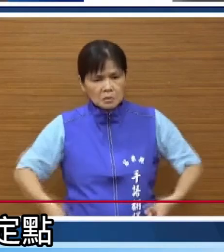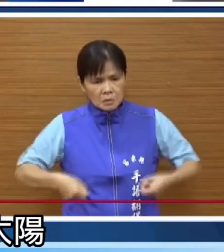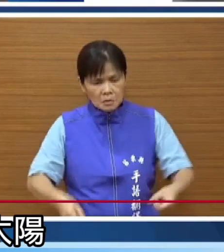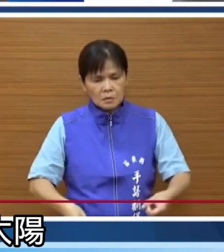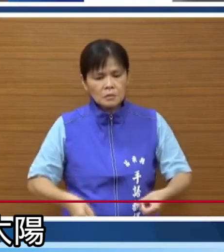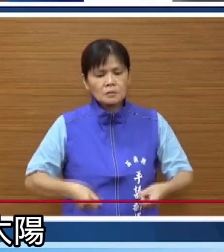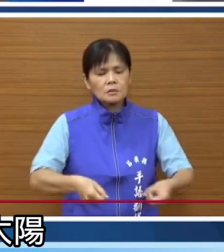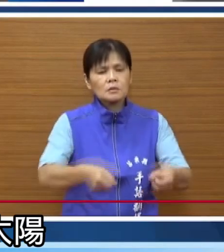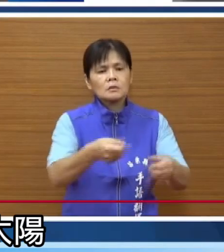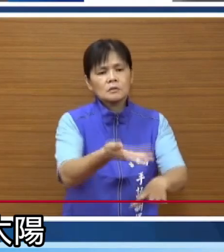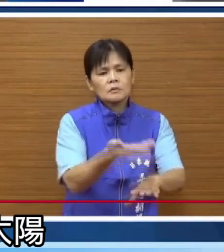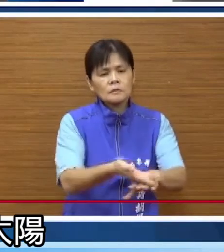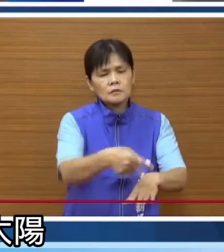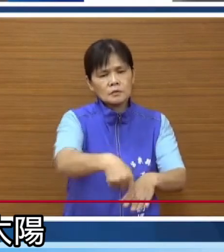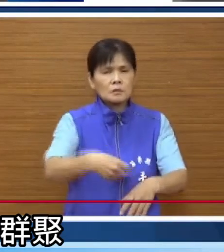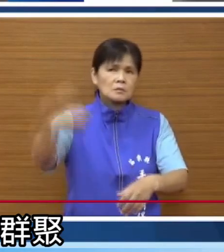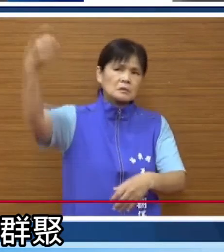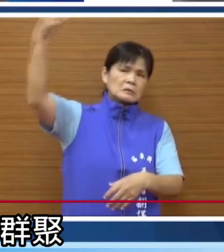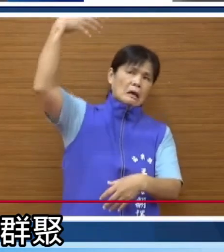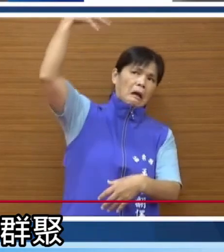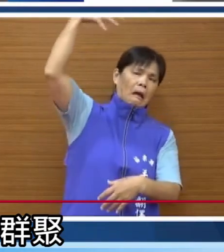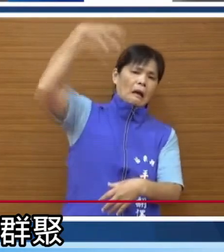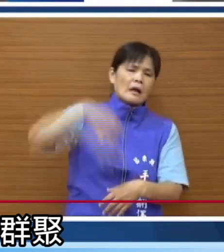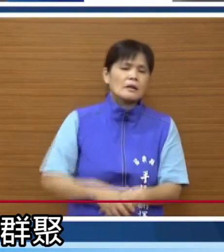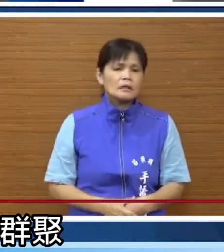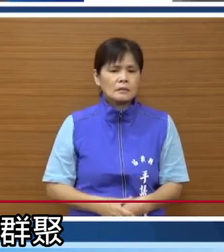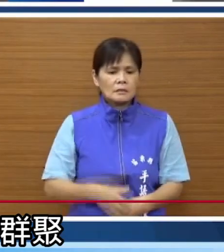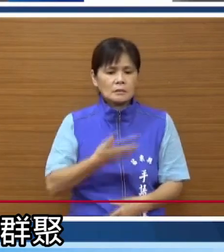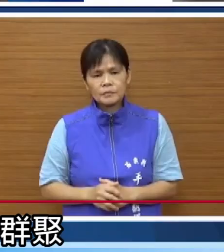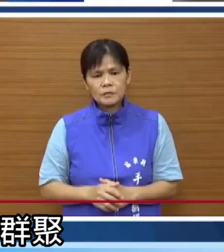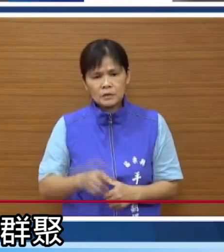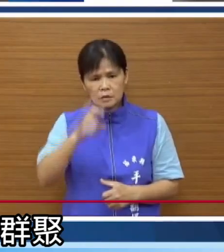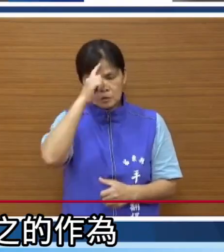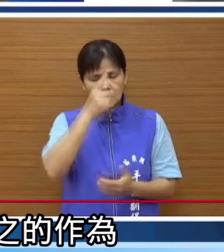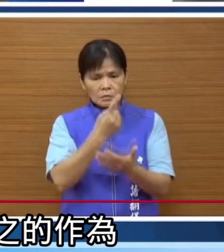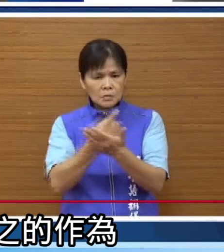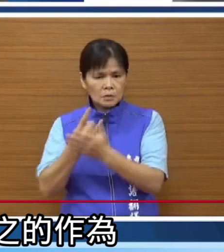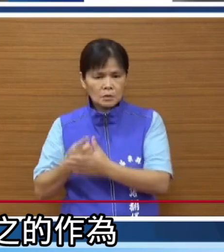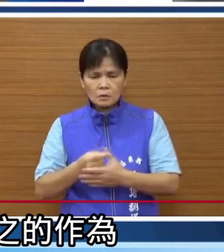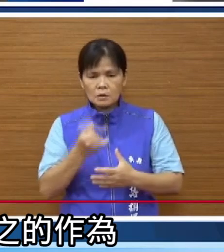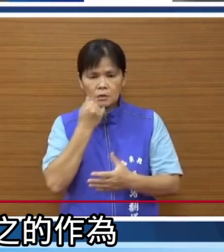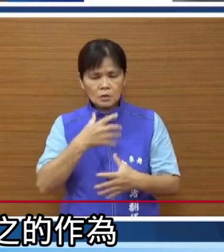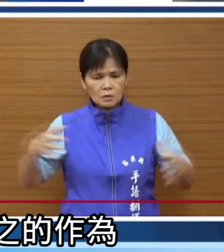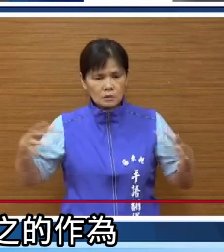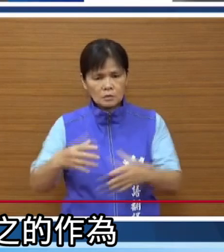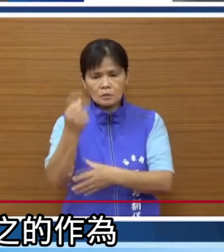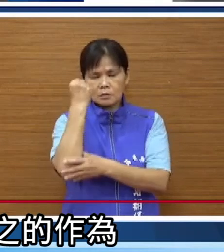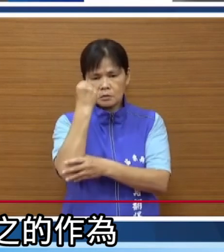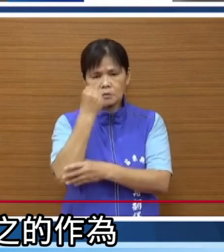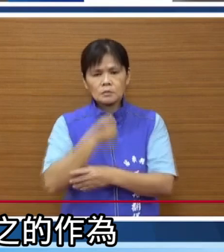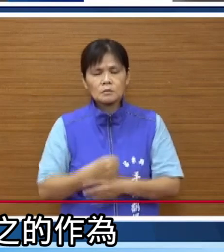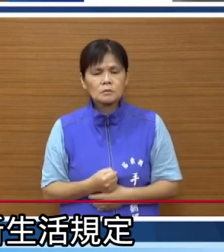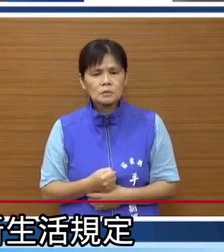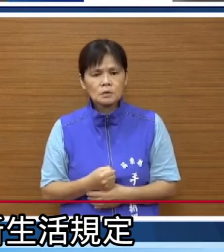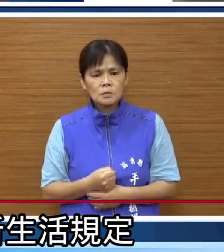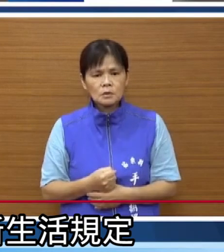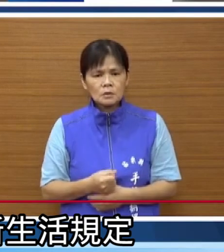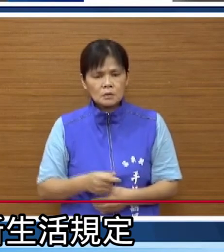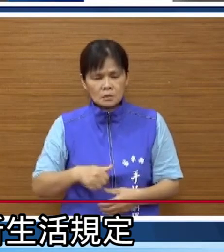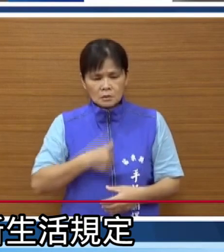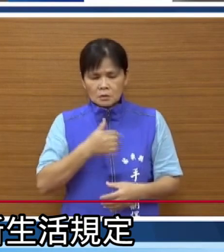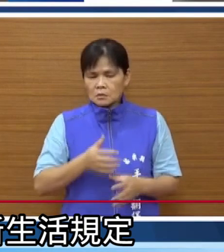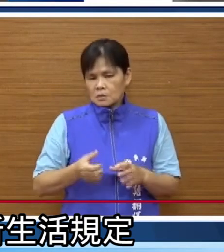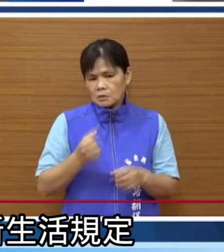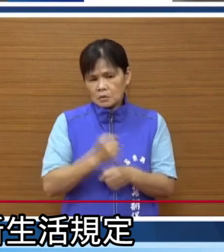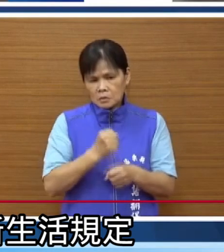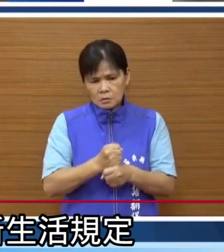点，让人家去晒太阳，那他们呢就群聚。我们这个不得不为之的作为啊，也是遵